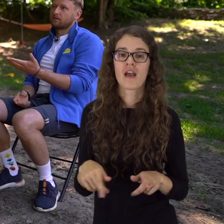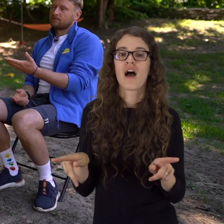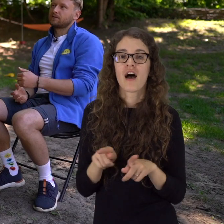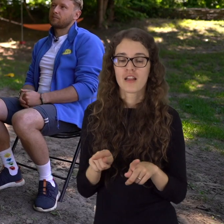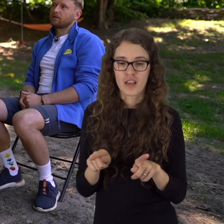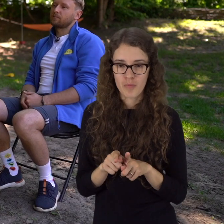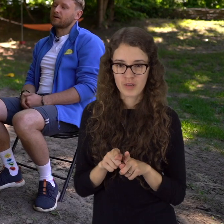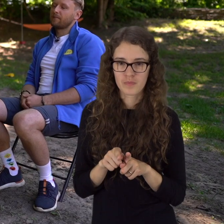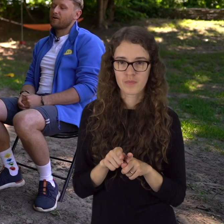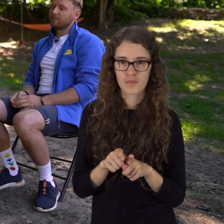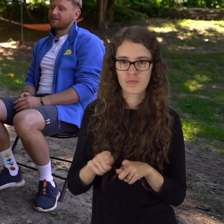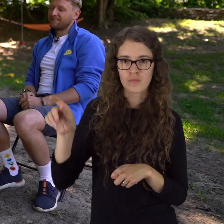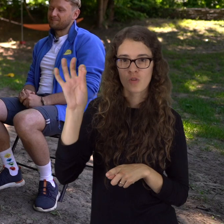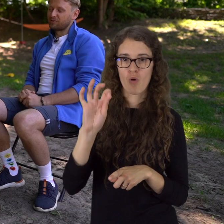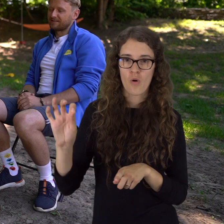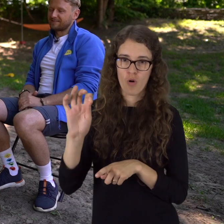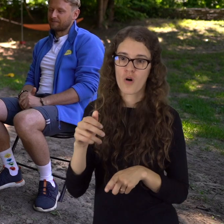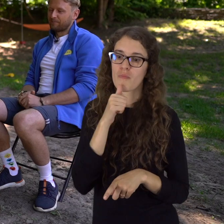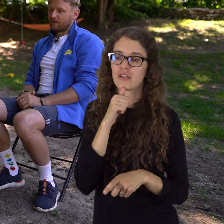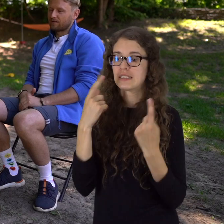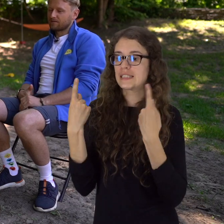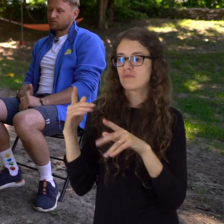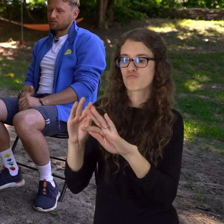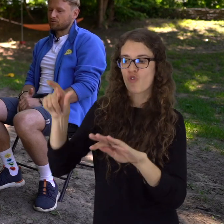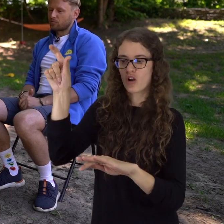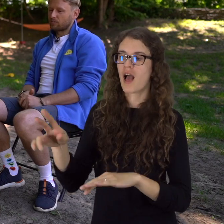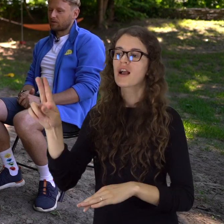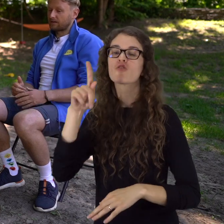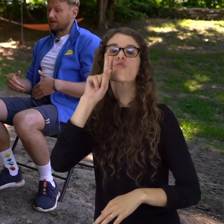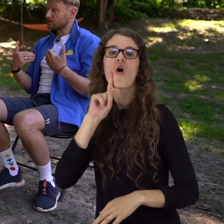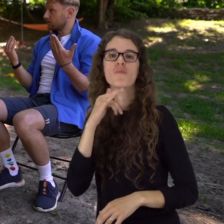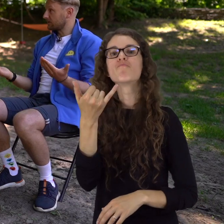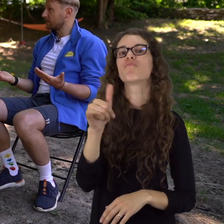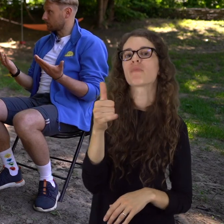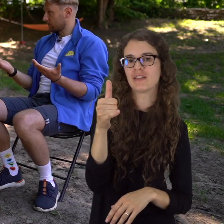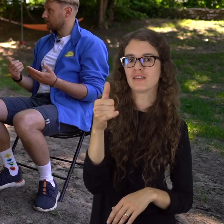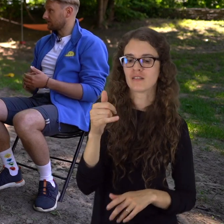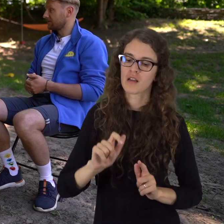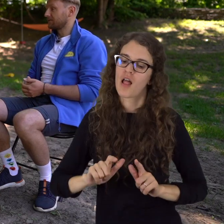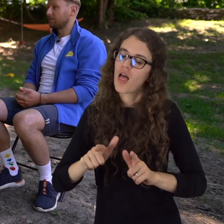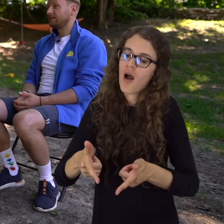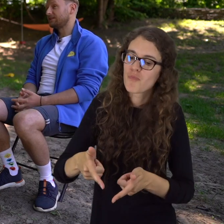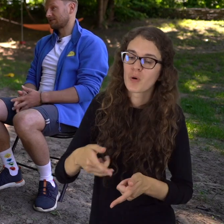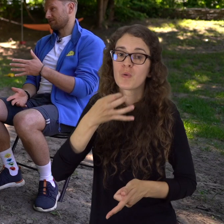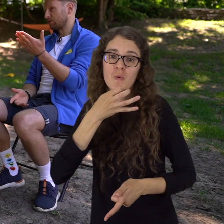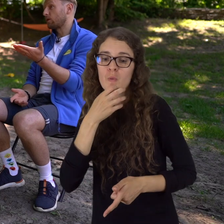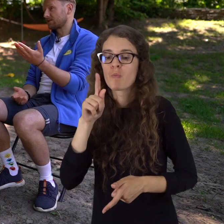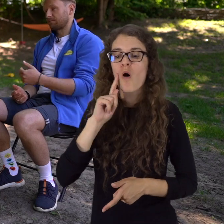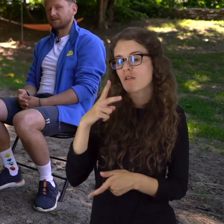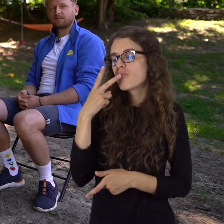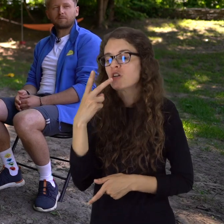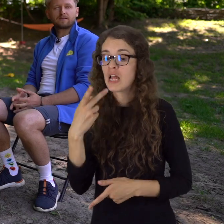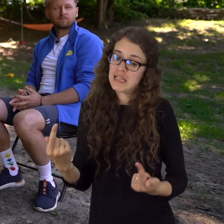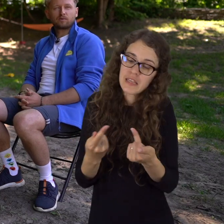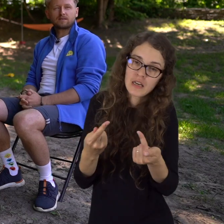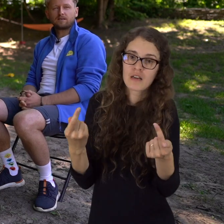bet kaip ir kalbėjom, irgi būtent su žmonėm, kurie ateina, su kandidatais, kurie ateina bandytis, matuotis, kaip